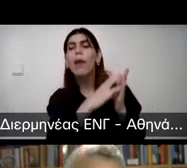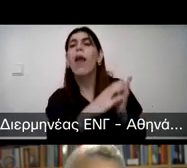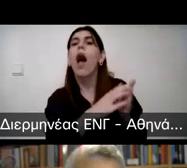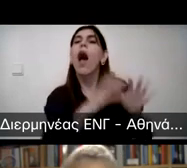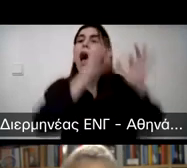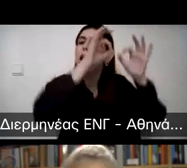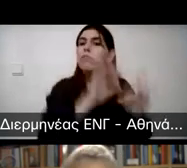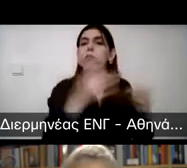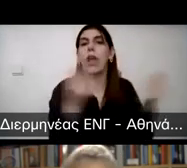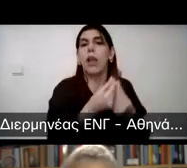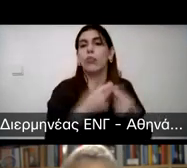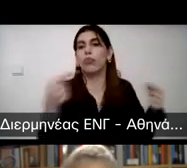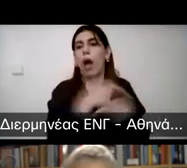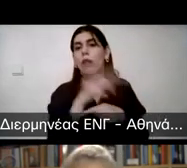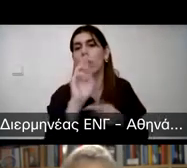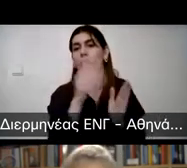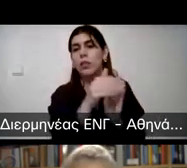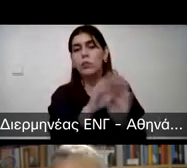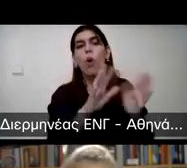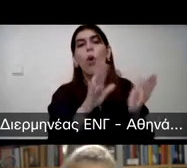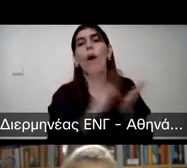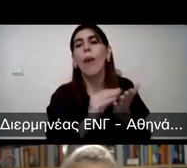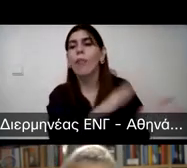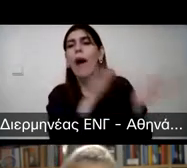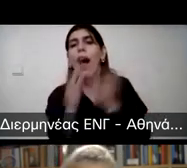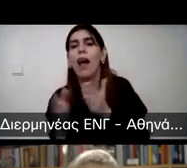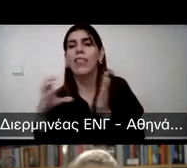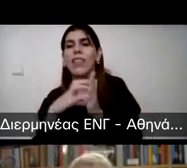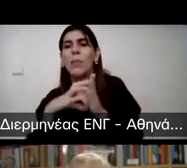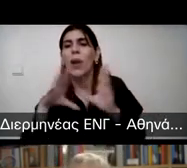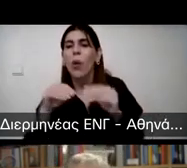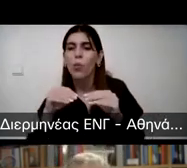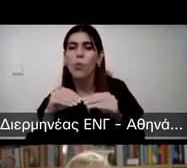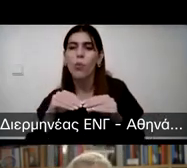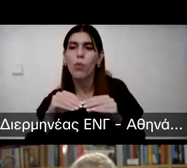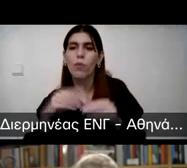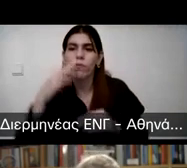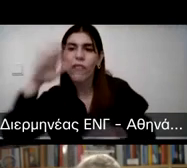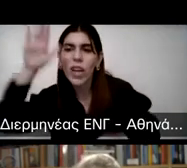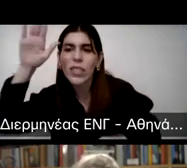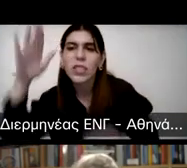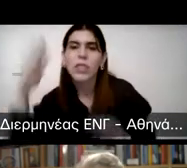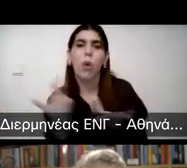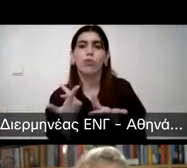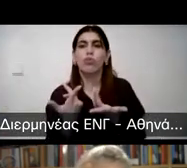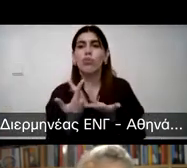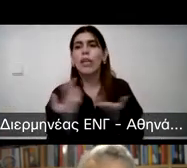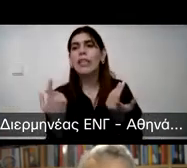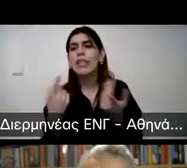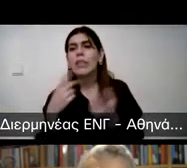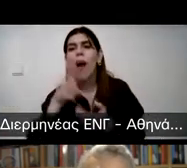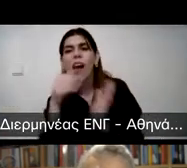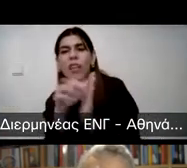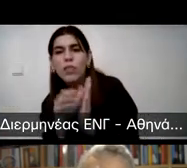που συναρτώνται με αντιμεταναστευτικές, ξενοφοβικές ή φασιστικές οργανώσεις. Ειδικότερα, για να εξασφαλίσουμε